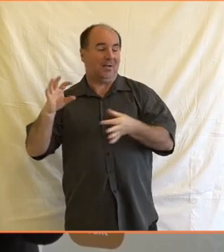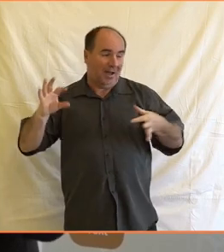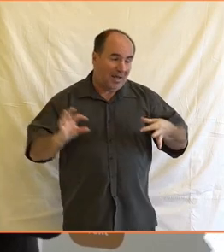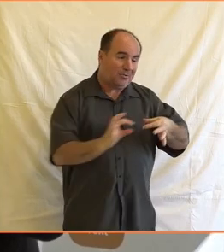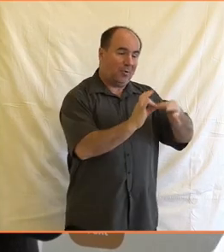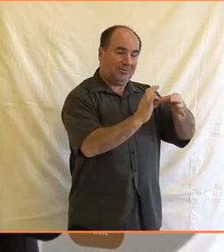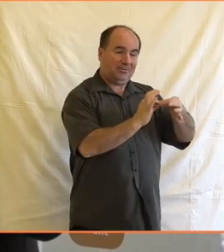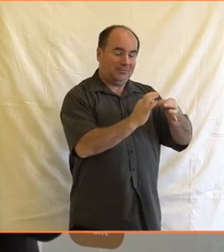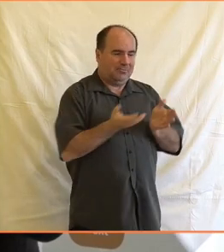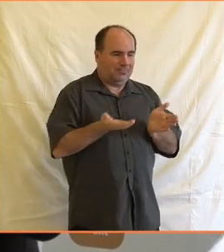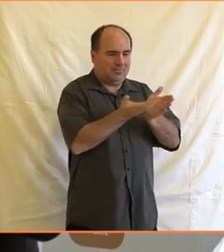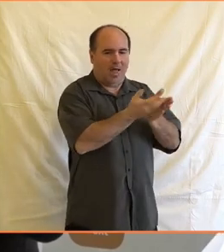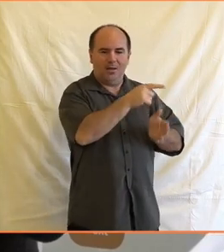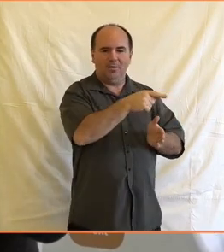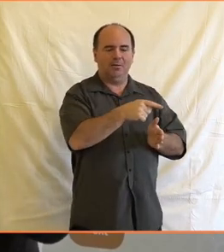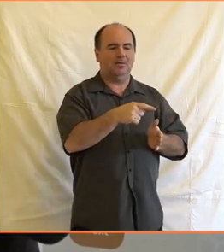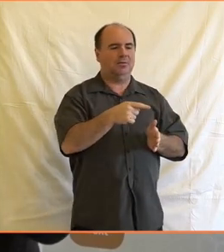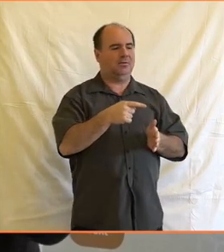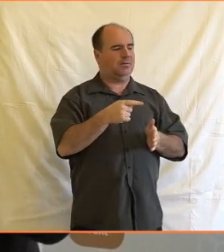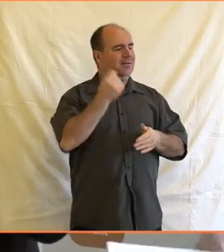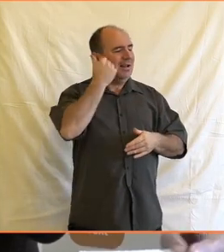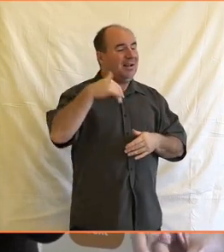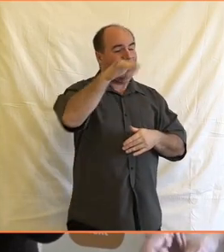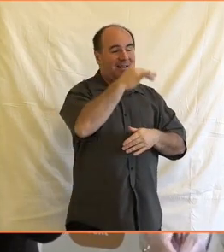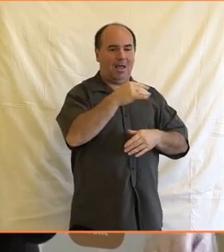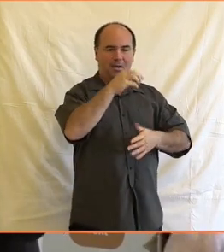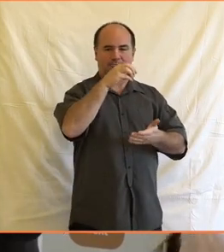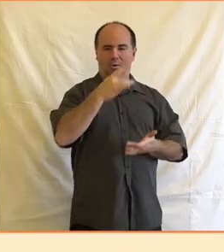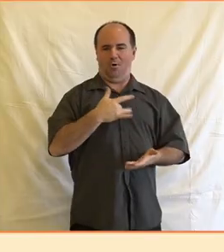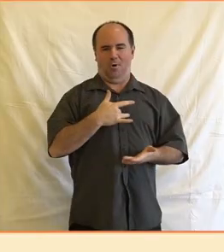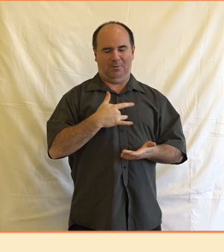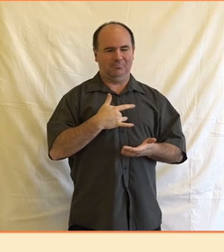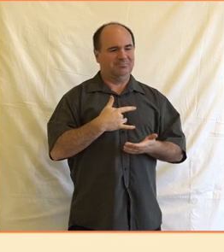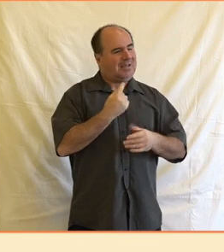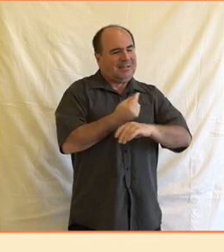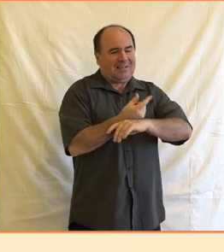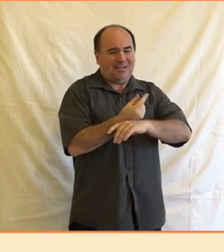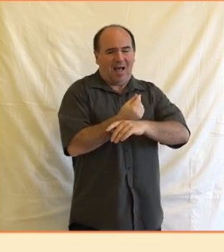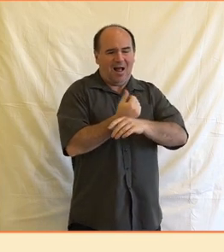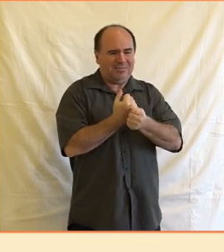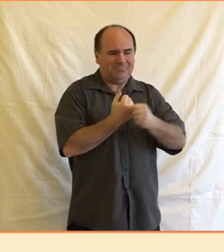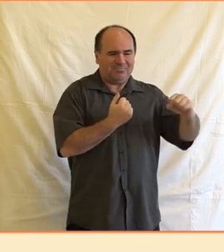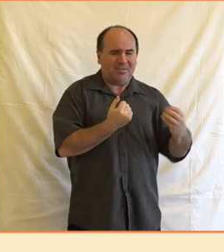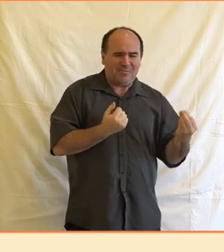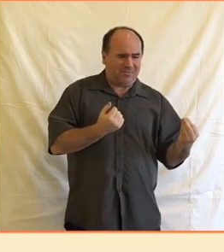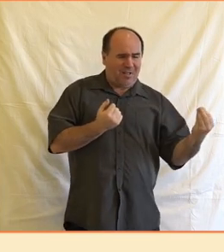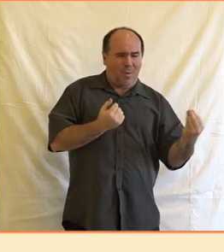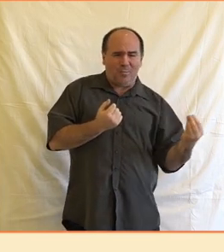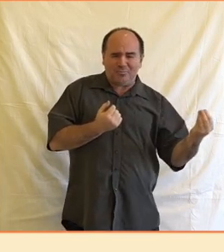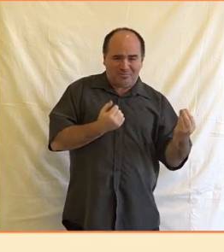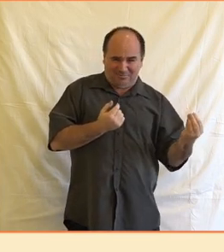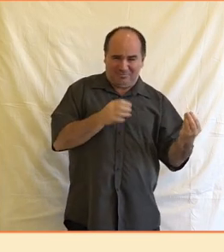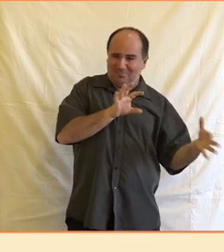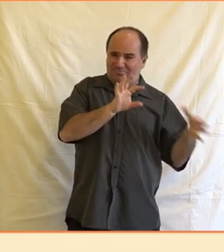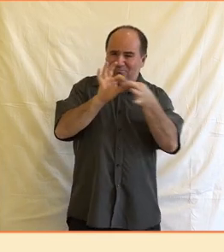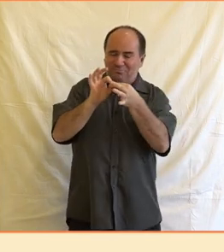potřebami. Digitální vyloučení jsme si nadefinovali tedy jako jakýsi stav, respektive člověka, který je digitálně vyloučen,